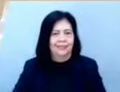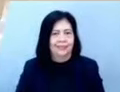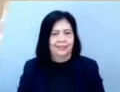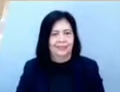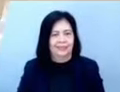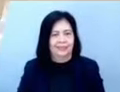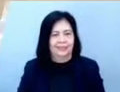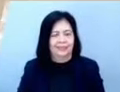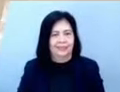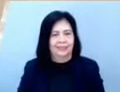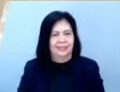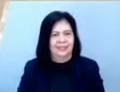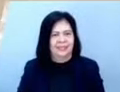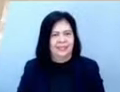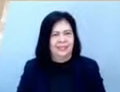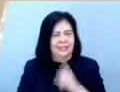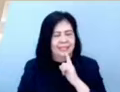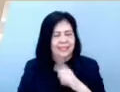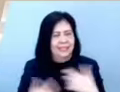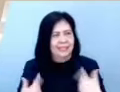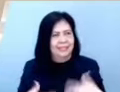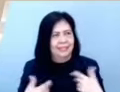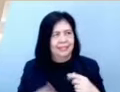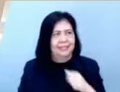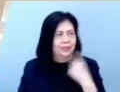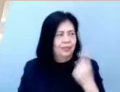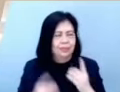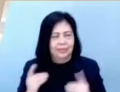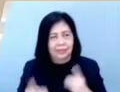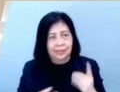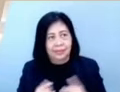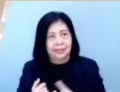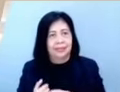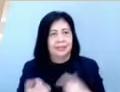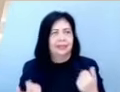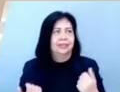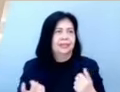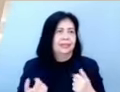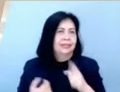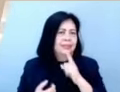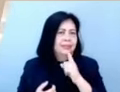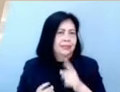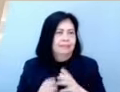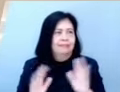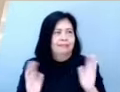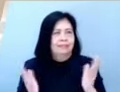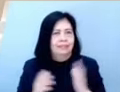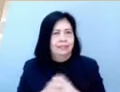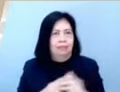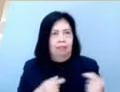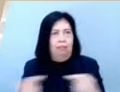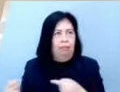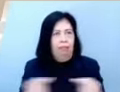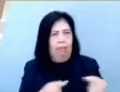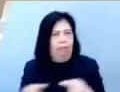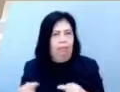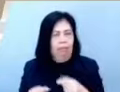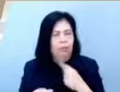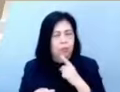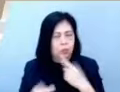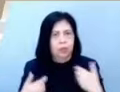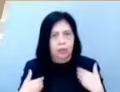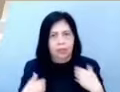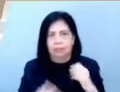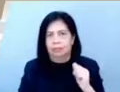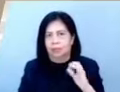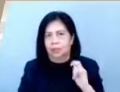Intense? Hindi lang siya drama, hindi lang siya sila na, hindi lang siya yung parang agawan serye. Ma-action din talaga siya. Yan. Isa rin